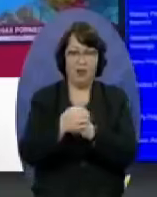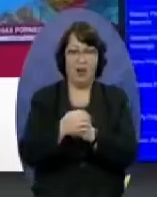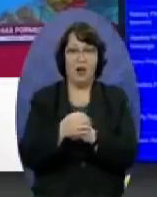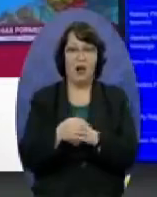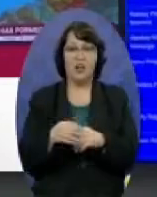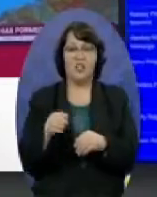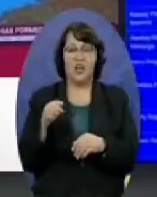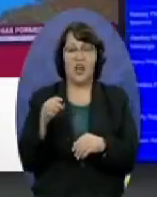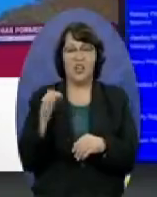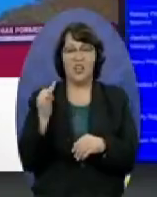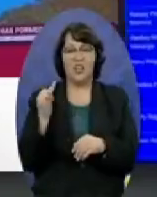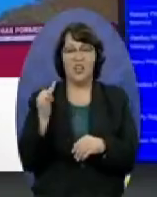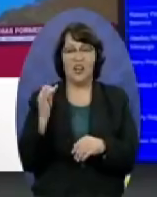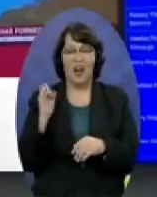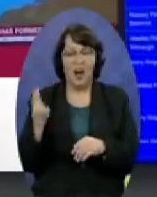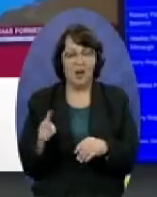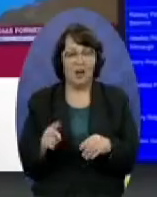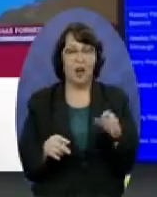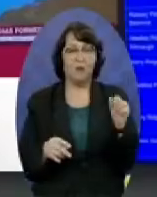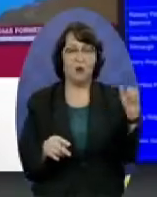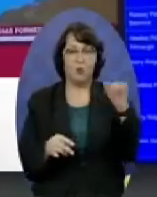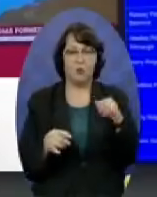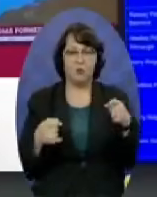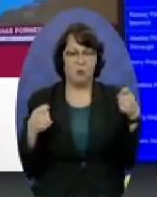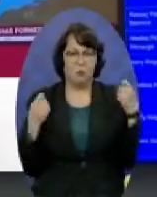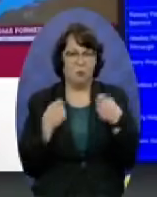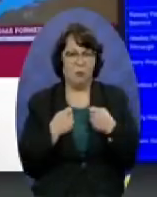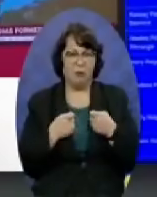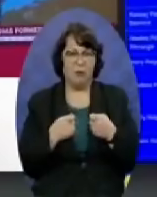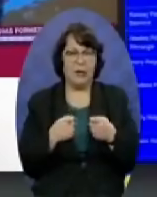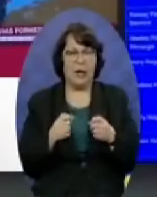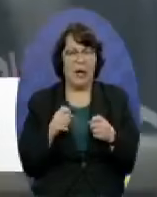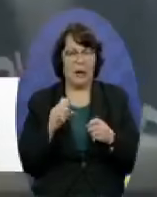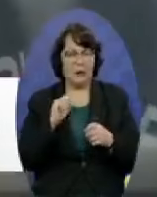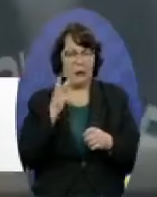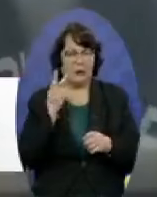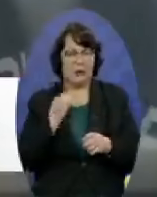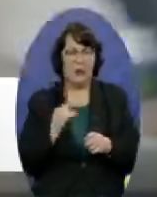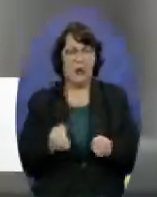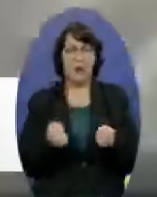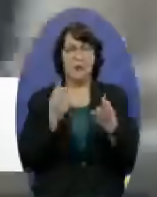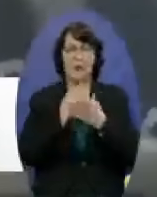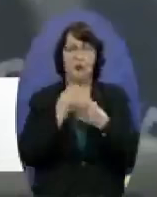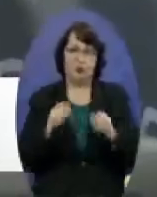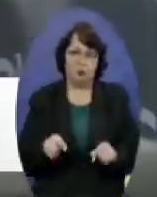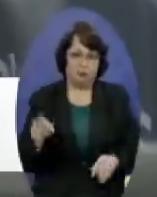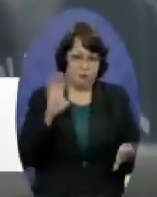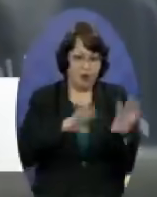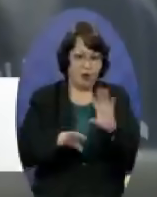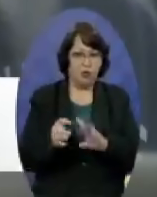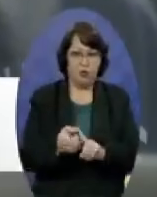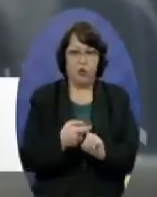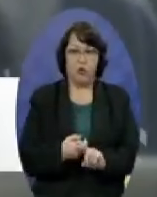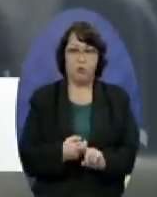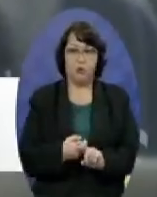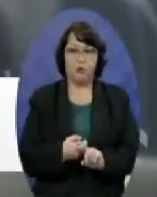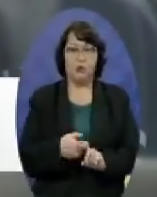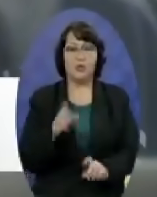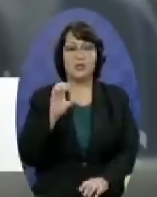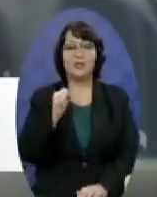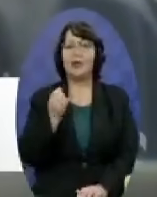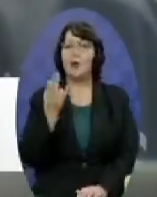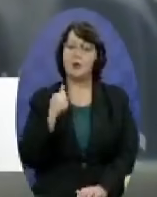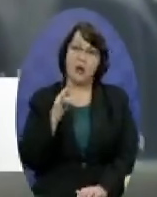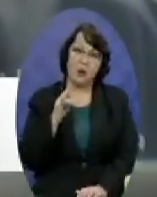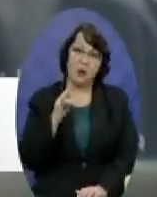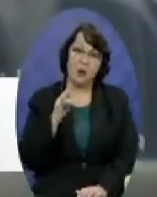харилцаа зэвсэгт мөргөлдөөн гарч болзошгүй хэмжээнд хүрч хурцтаад байгаа. За дээр нь өнөөдөр үсэж байгаа нөхцөл байдлаа холбоотойгоор Сауди Арабын